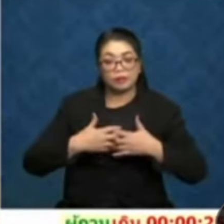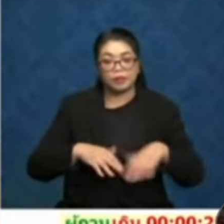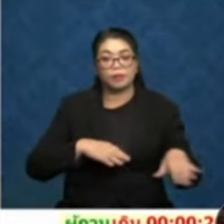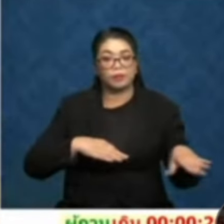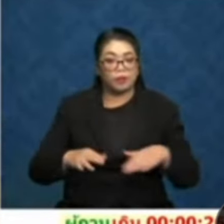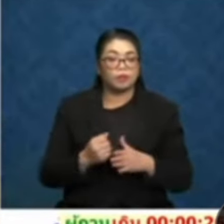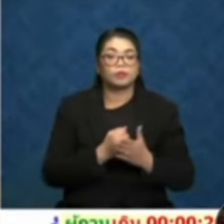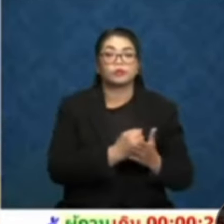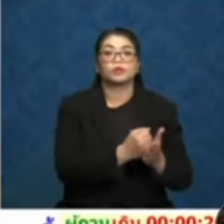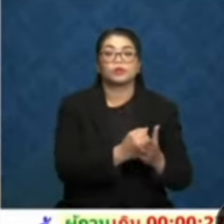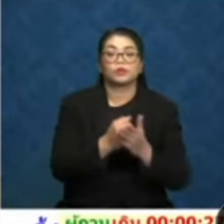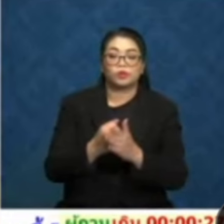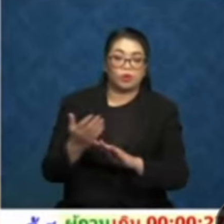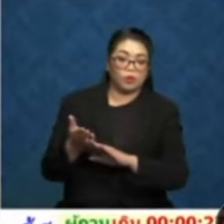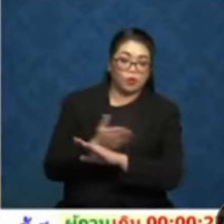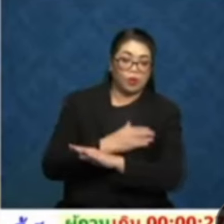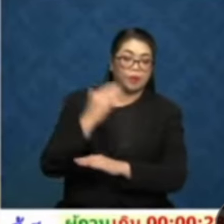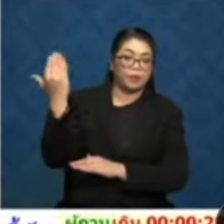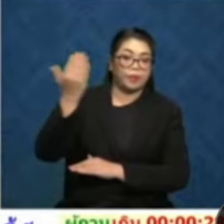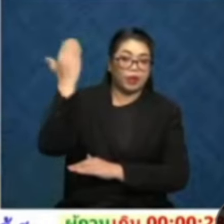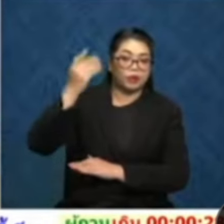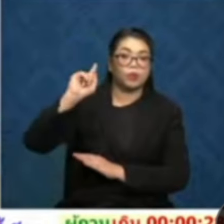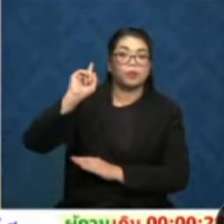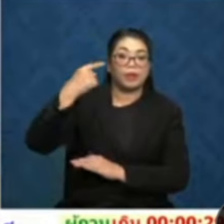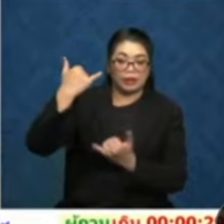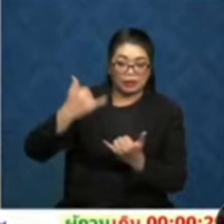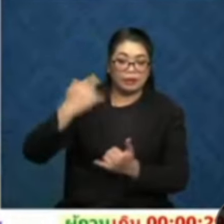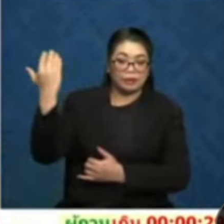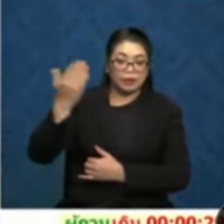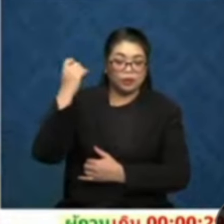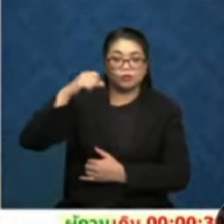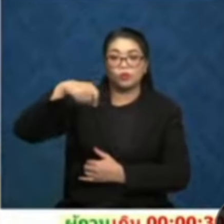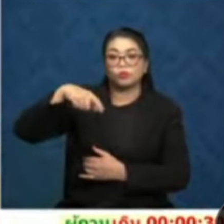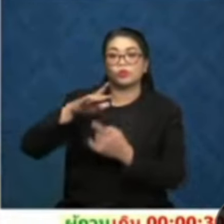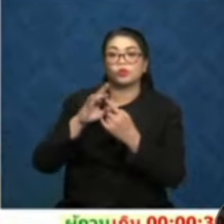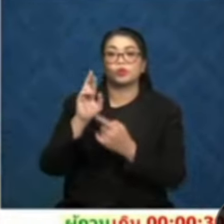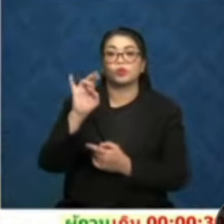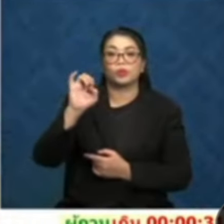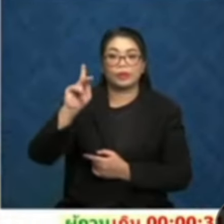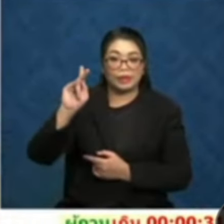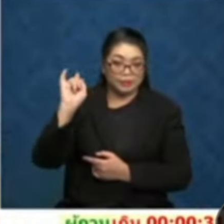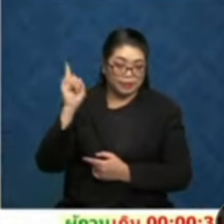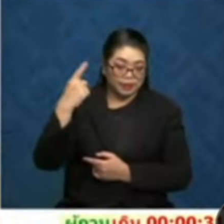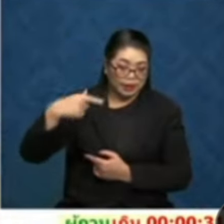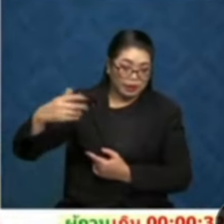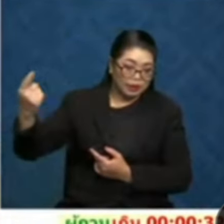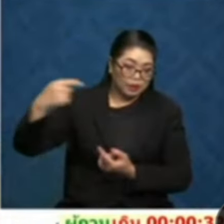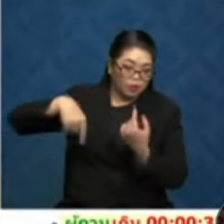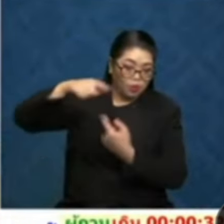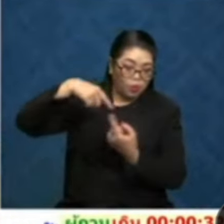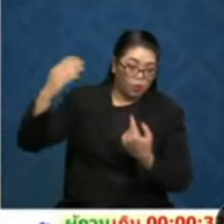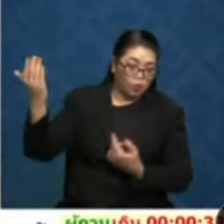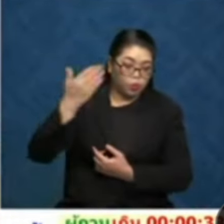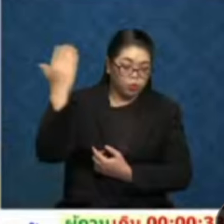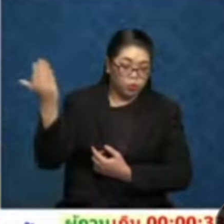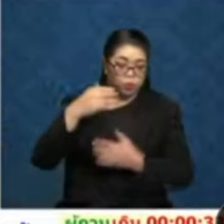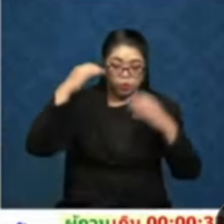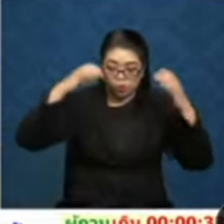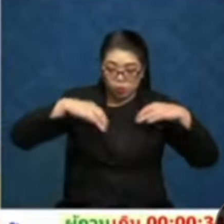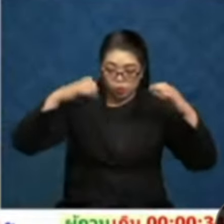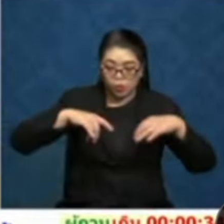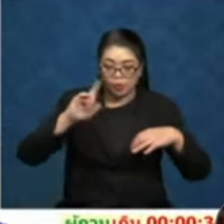พร้อมก่อนที่พายุสุริจะเข้ามาหรือเกิดเหตุภัยพิบัติในอนาคตครับก็เป็น 5คำถามสุดท้ายจากการทำถามครั้งที่ 2ในส่วนของมาตรการ